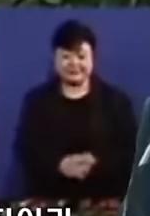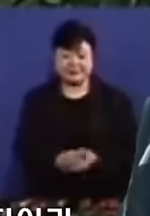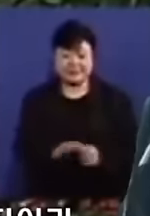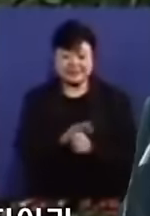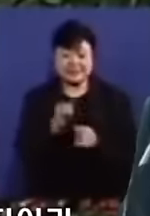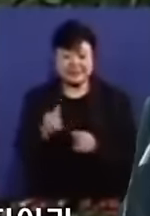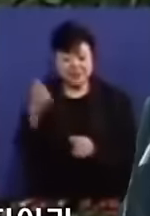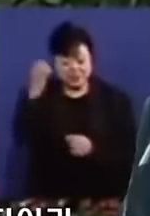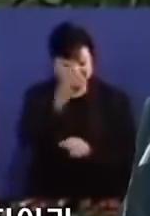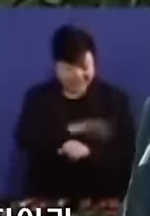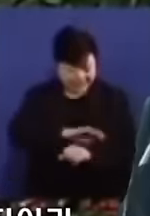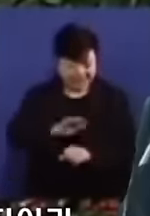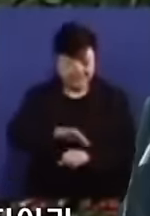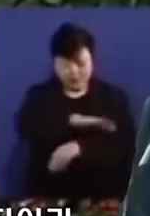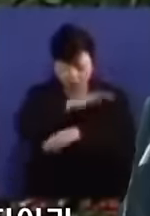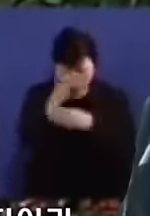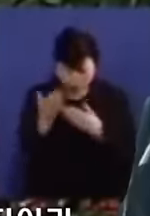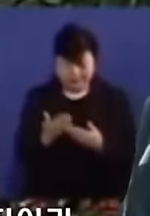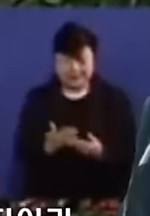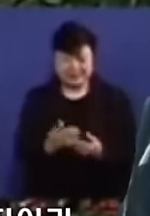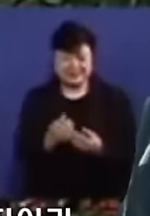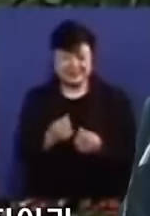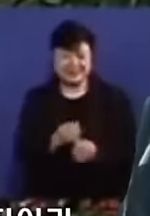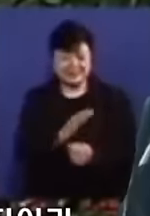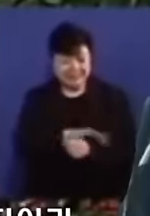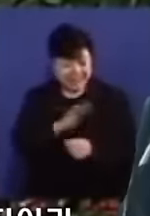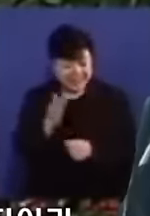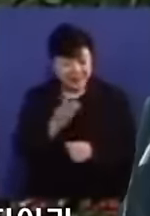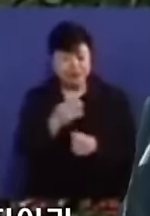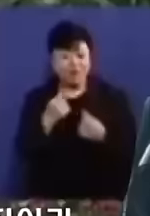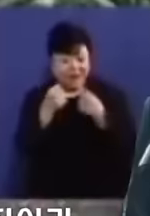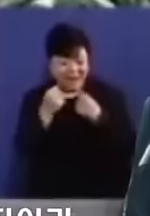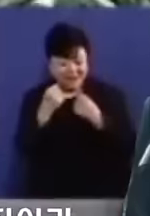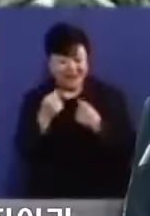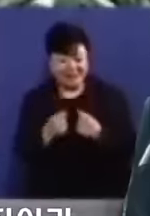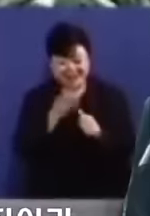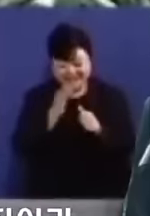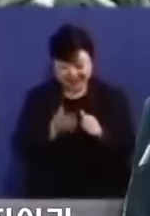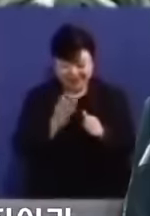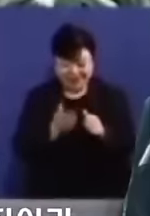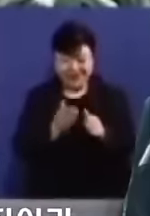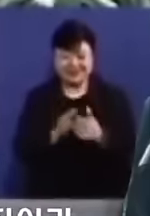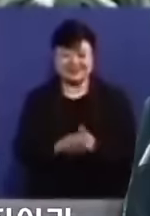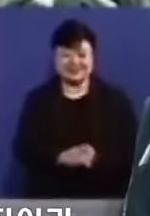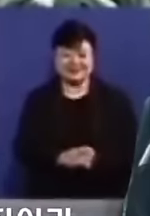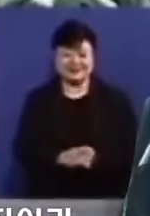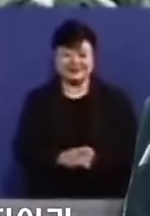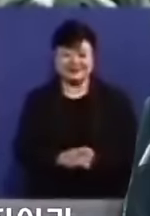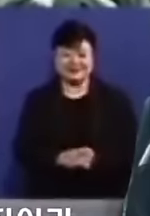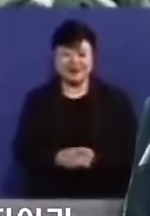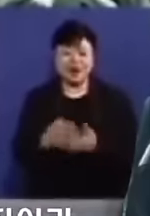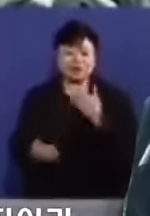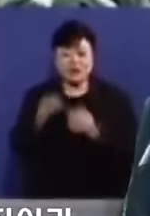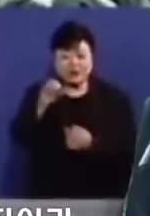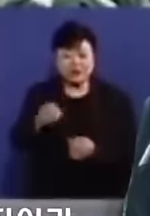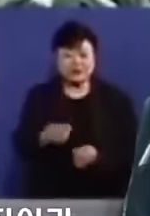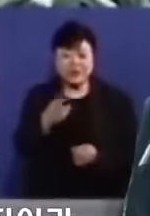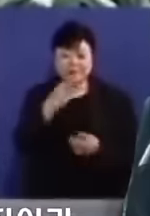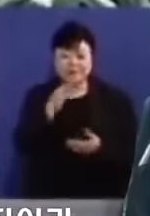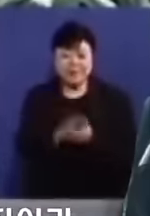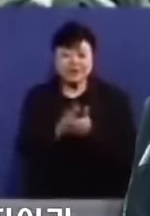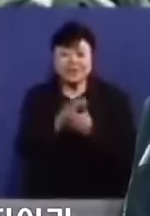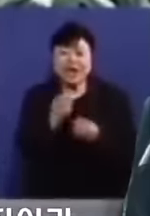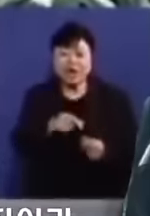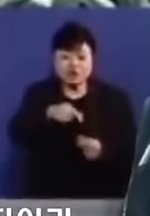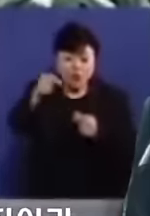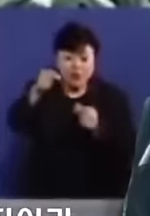사랑하는 자여 내 영혼이 잘됨같이 내가 범사에 잘되며 강건하기를 간구하노라. 제일 처음 불광동에서는 삼박자 구원의